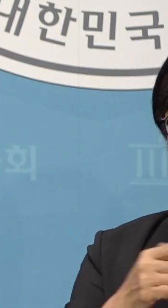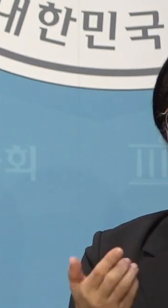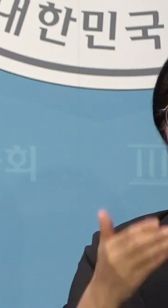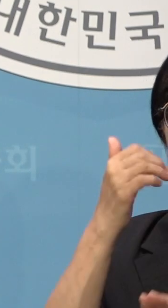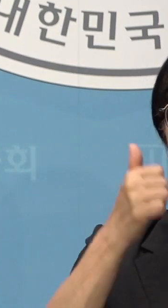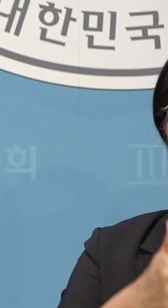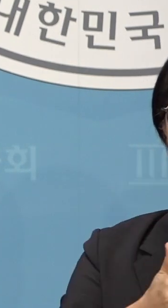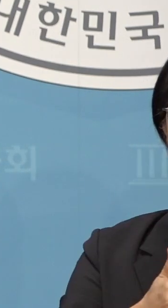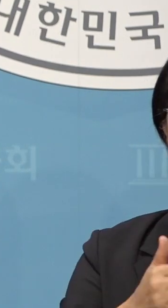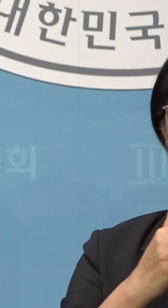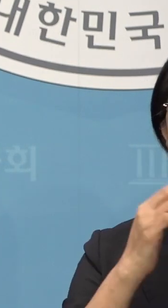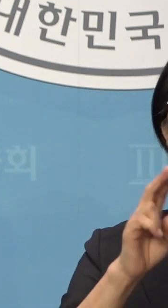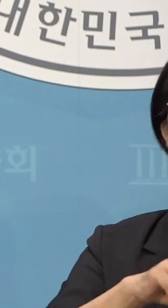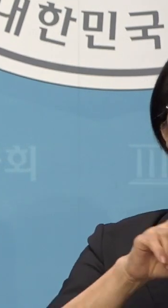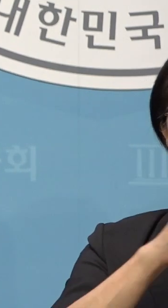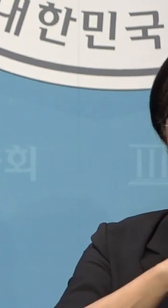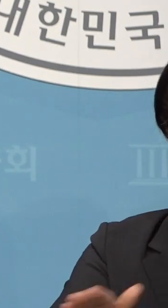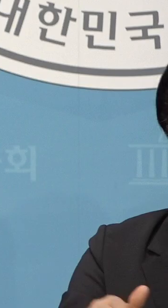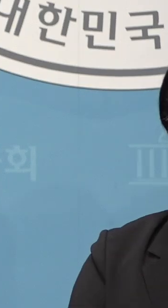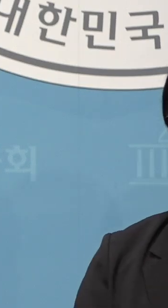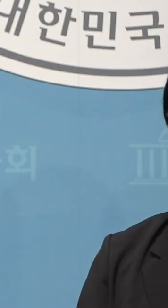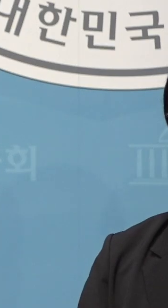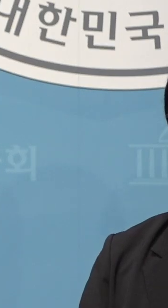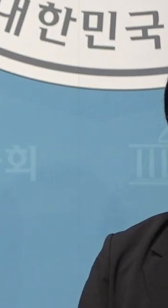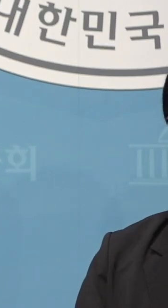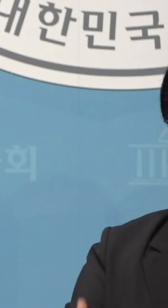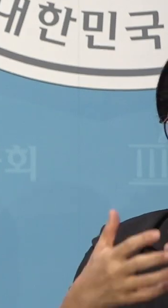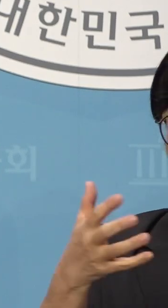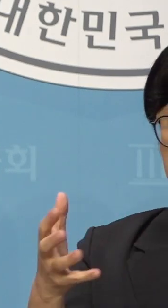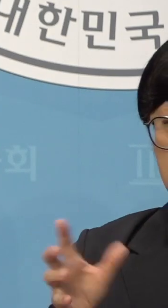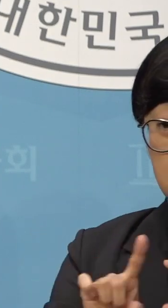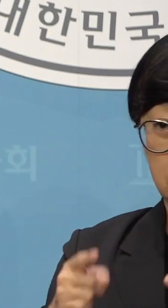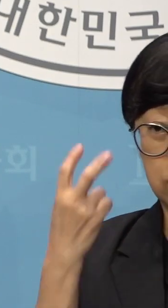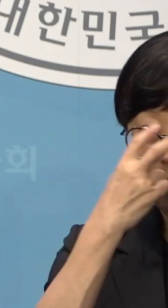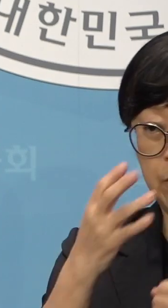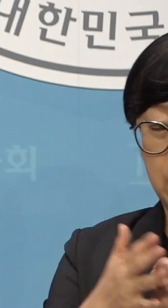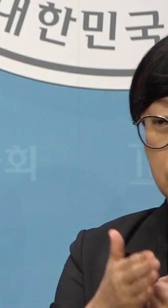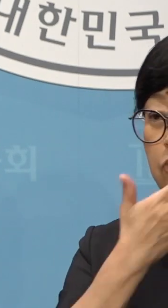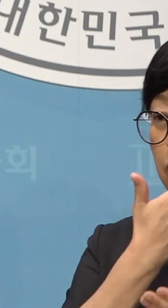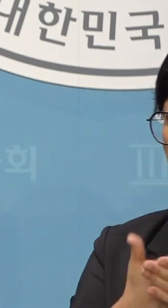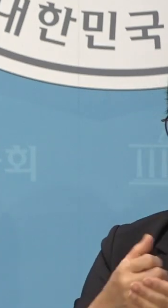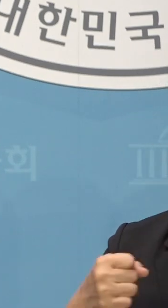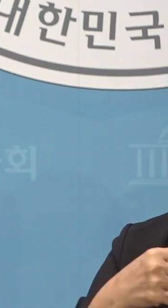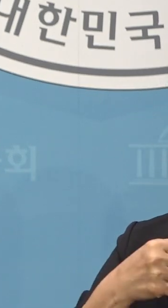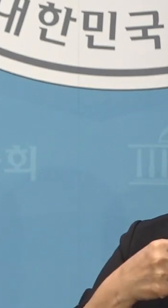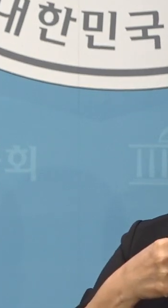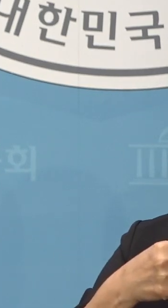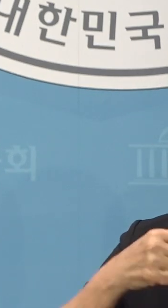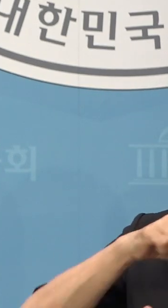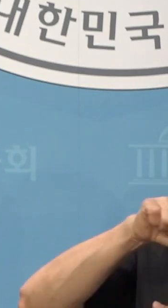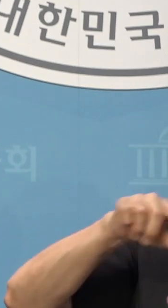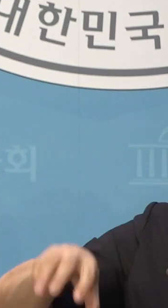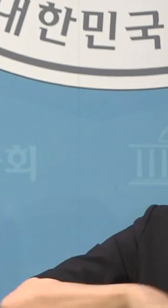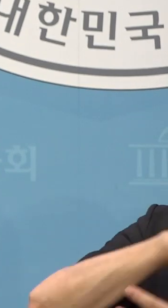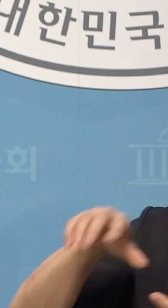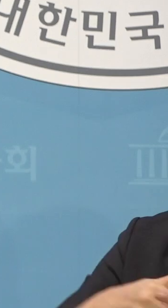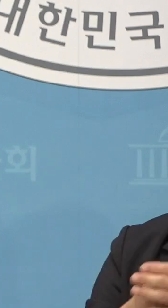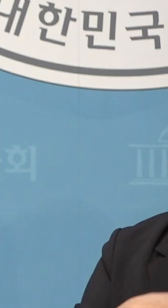끝내 보직 해임했습니다. 집단 항명 수배, 중대한 군기 문란이 이유라니